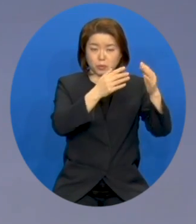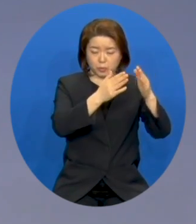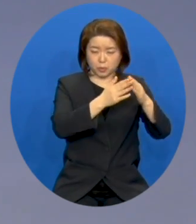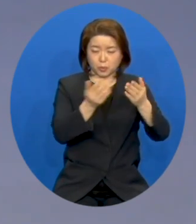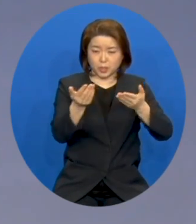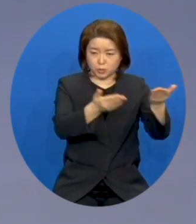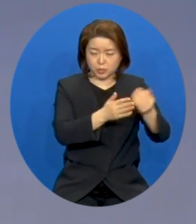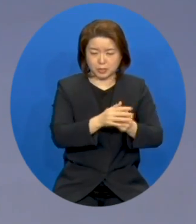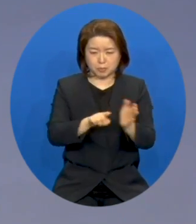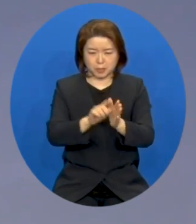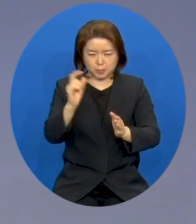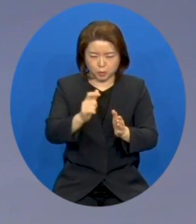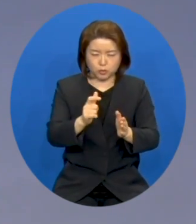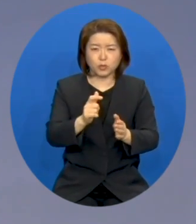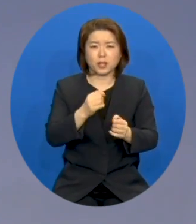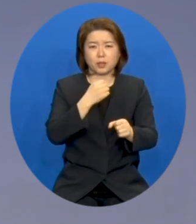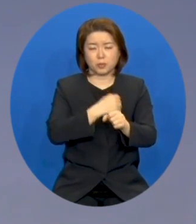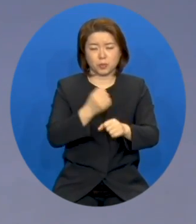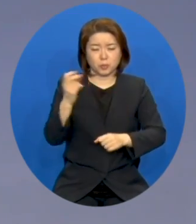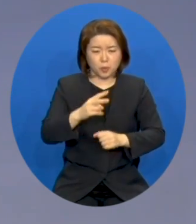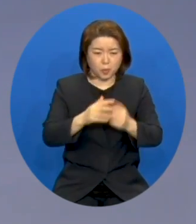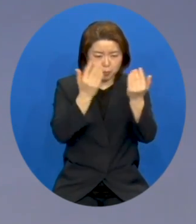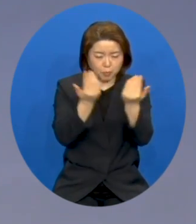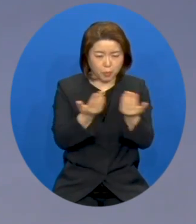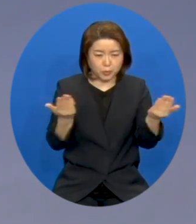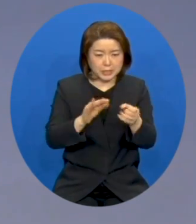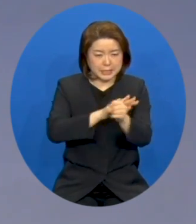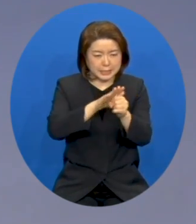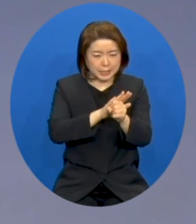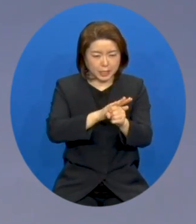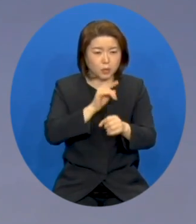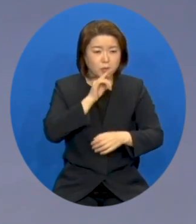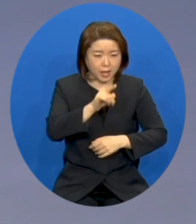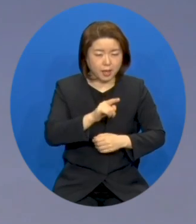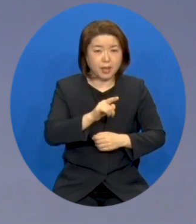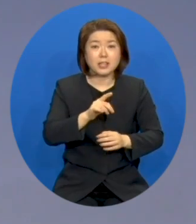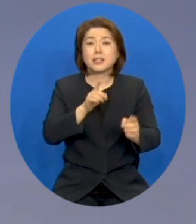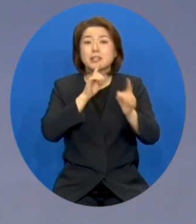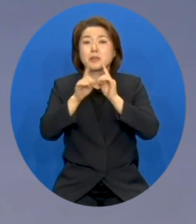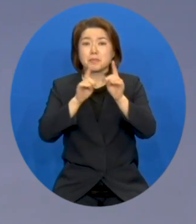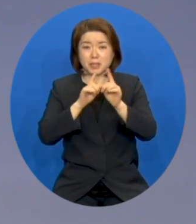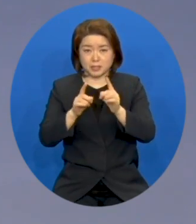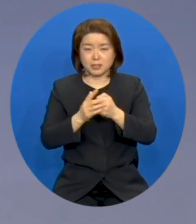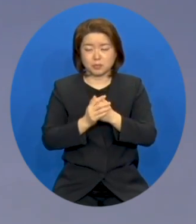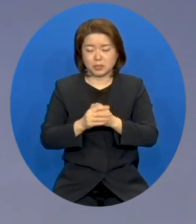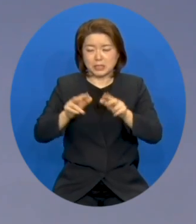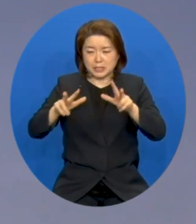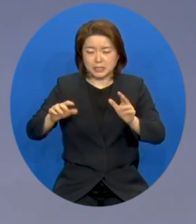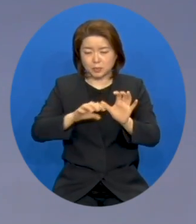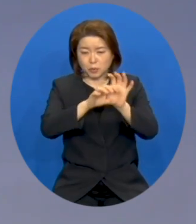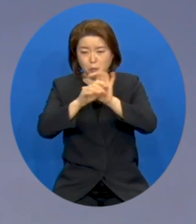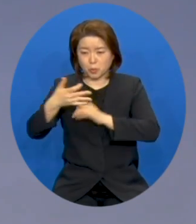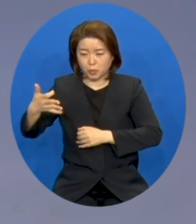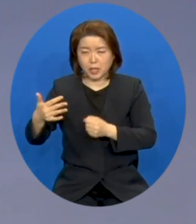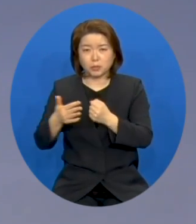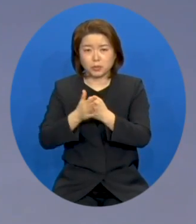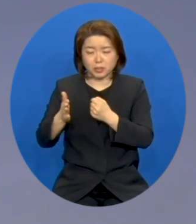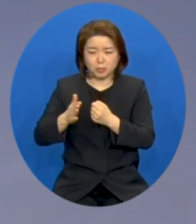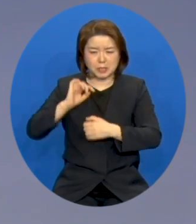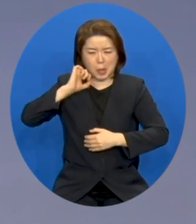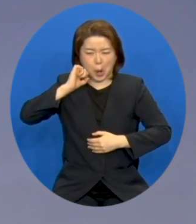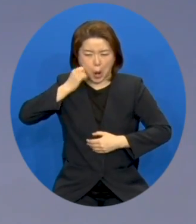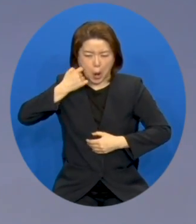굳게 하고 그리고 모든 일을 사랑으로 하라는 이 말씀은 지금 코로나19로 인해서 어려움을